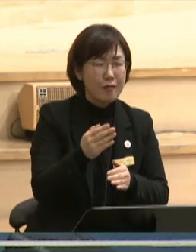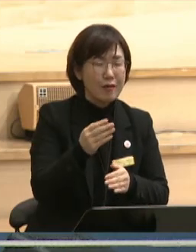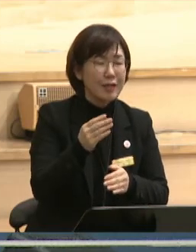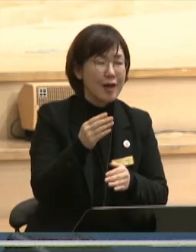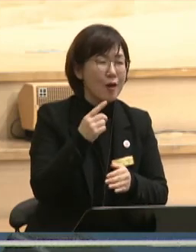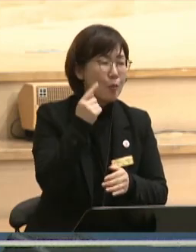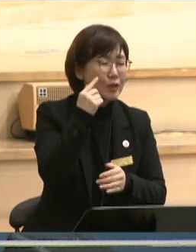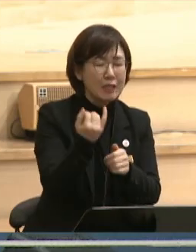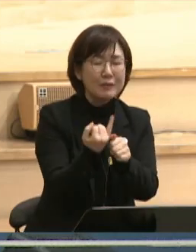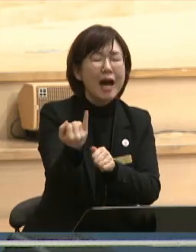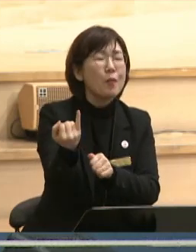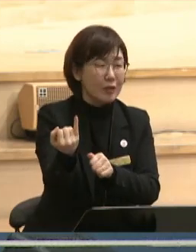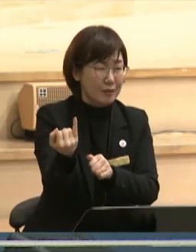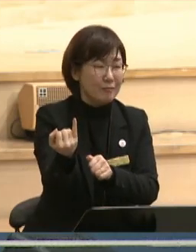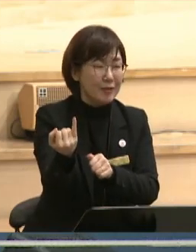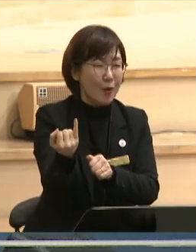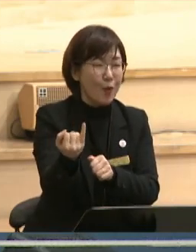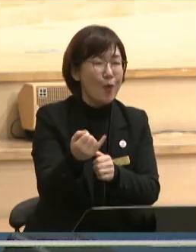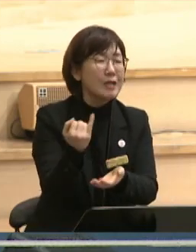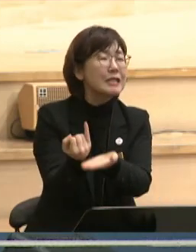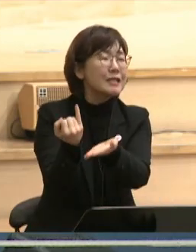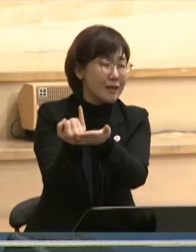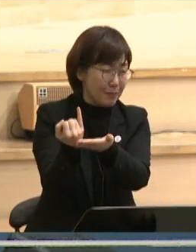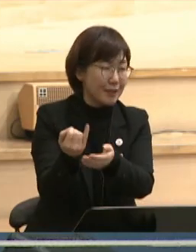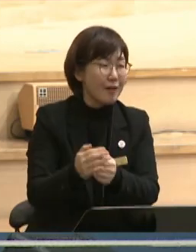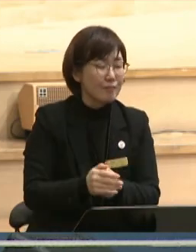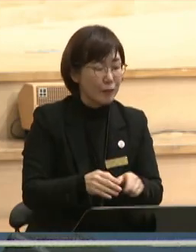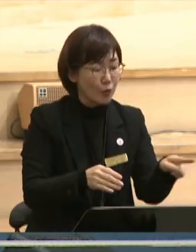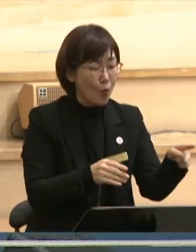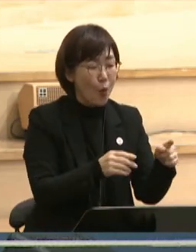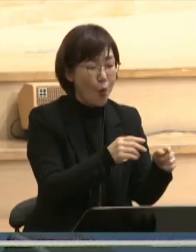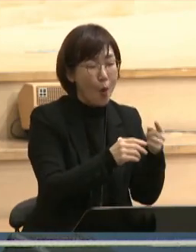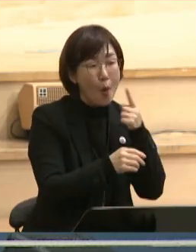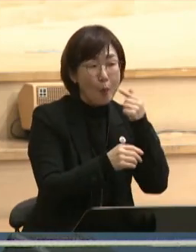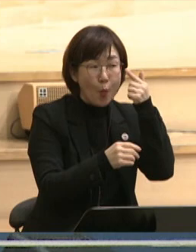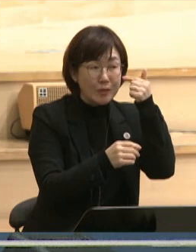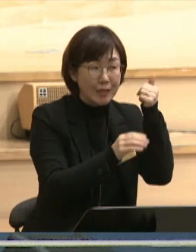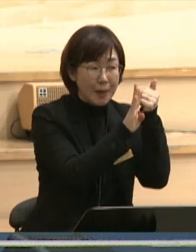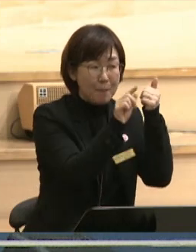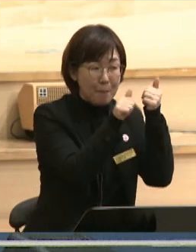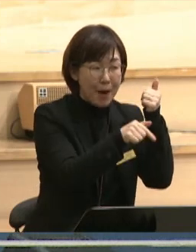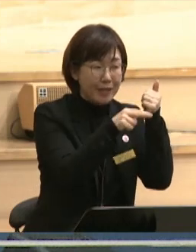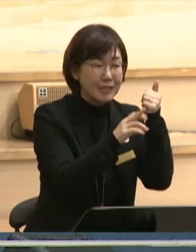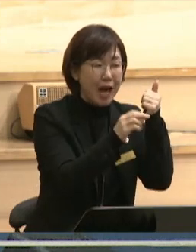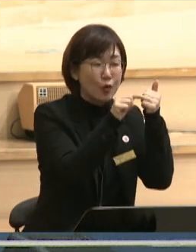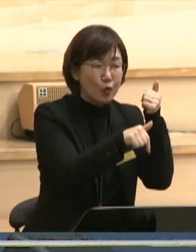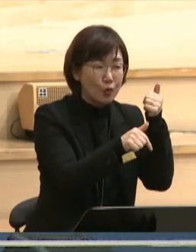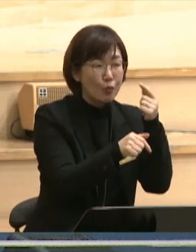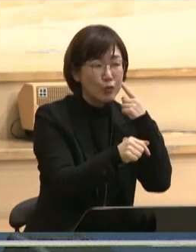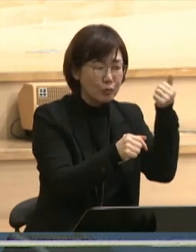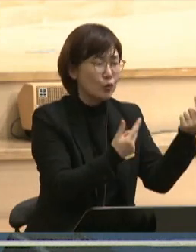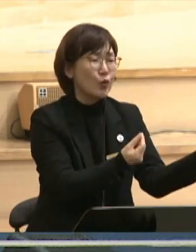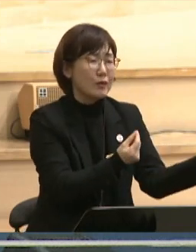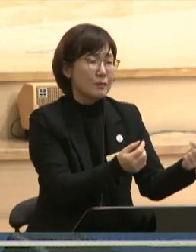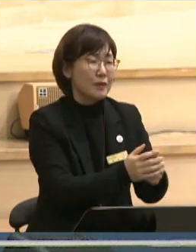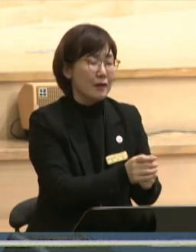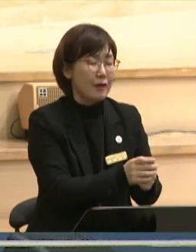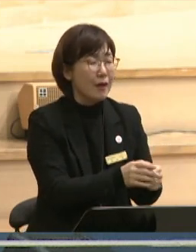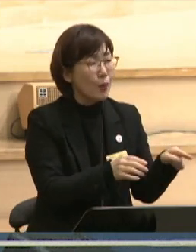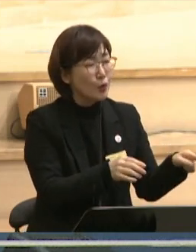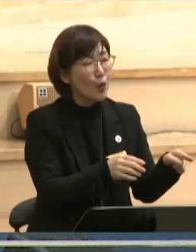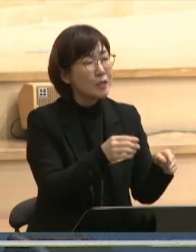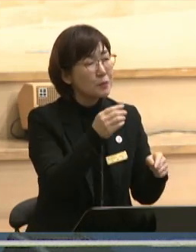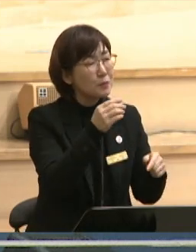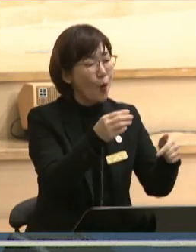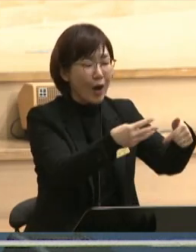우리 안에 참 괜찮은 사람입니다 우리 박상원 목사님도 똑같아요 박상목사님 진짜 좋은 사람이에요 우리 박상원 목사님이